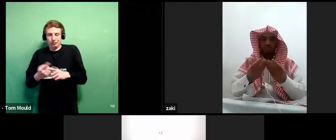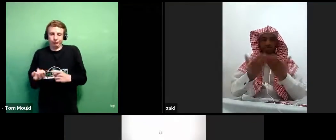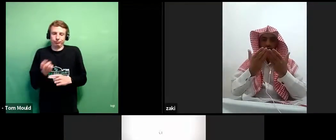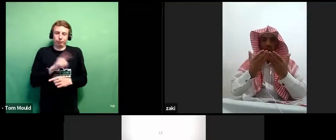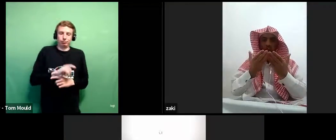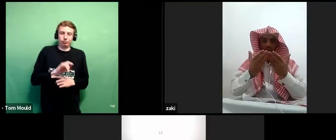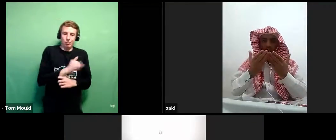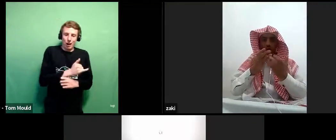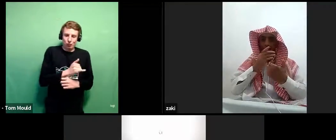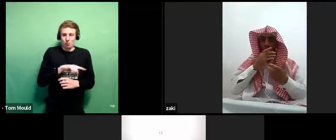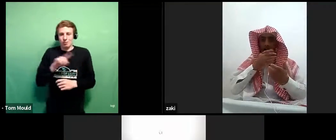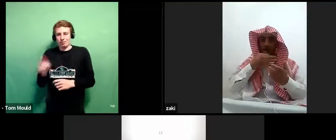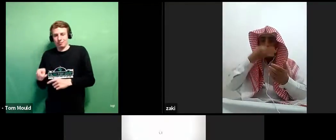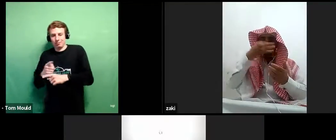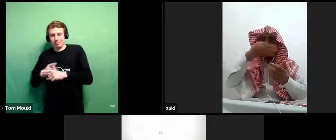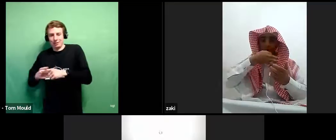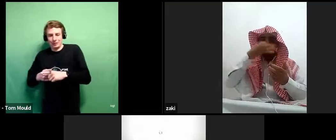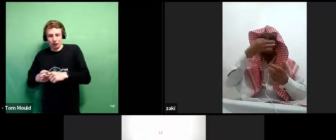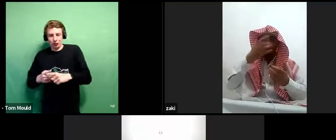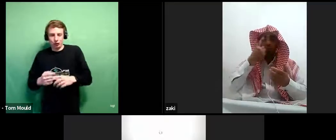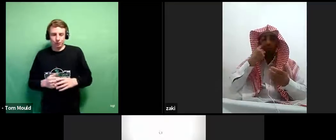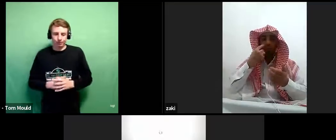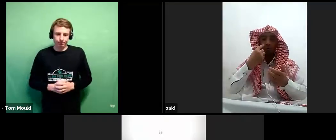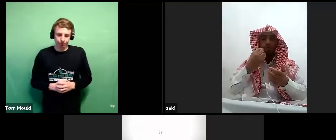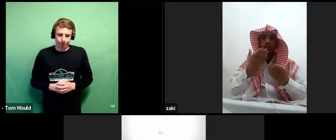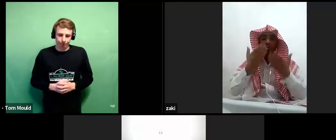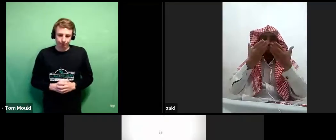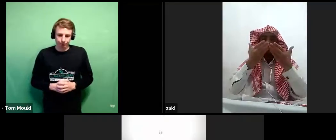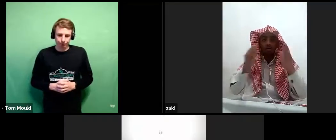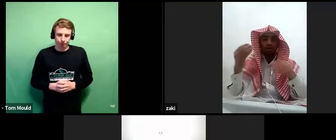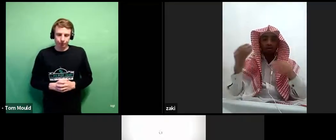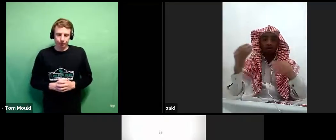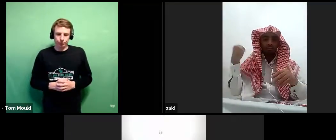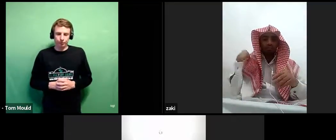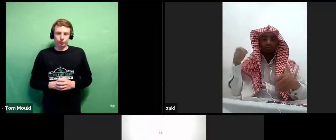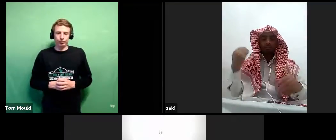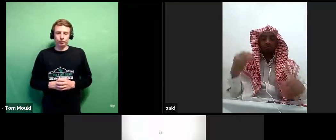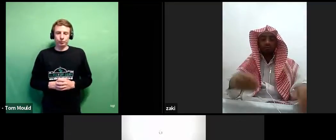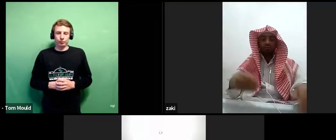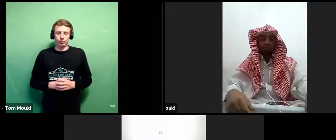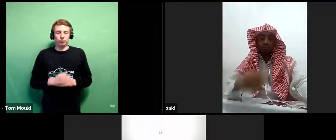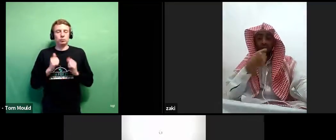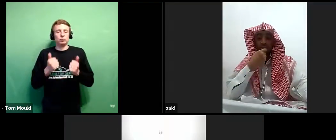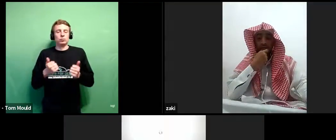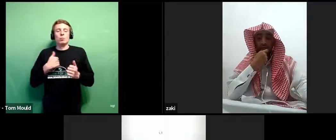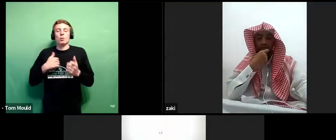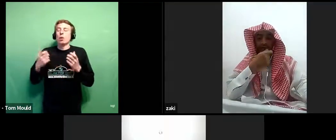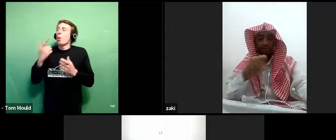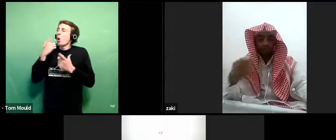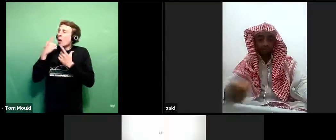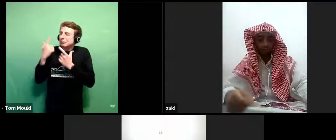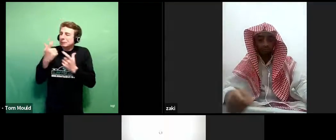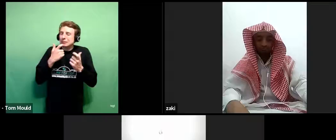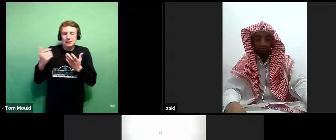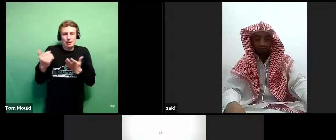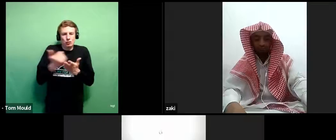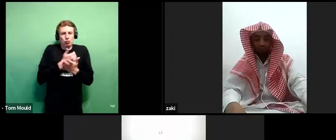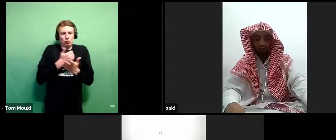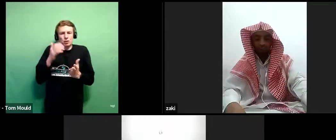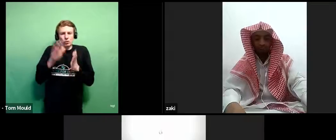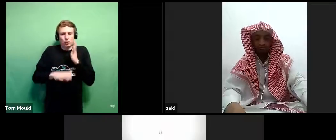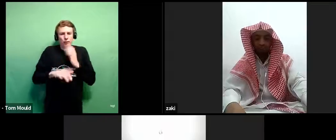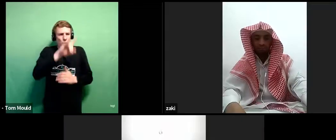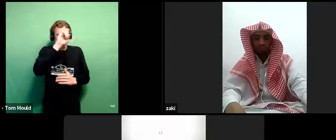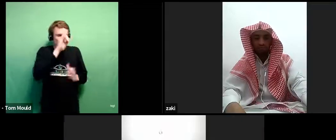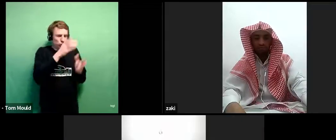آمين. I seek refuge in Allah from shaitan, from the Satan, the most accursed.